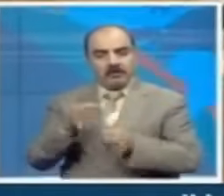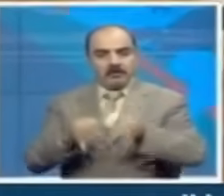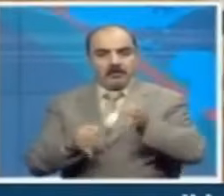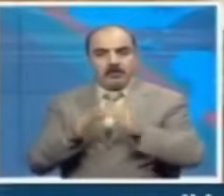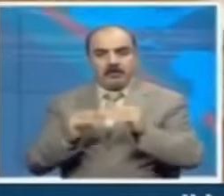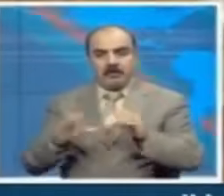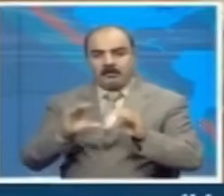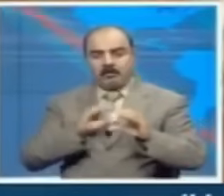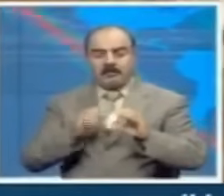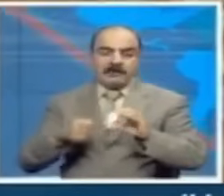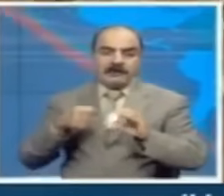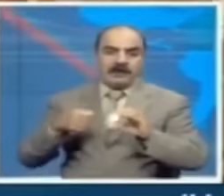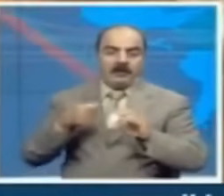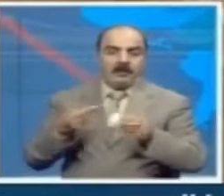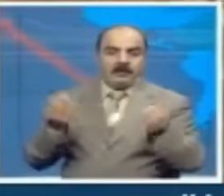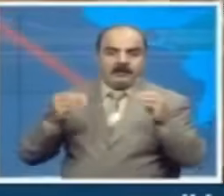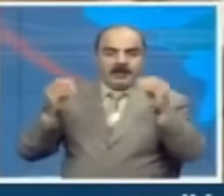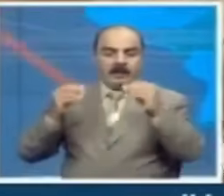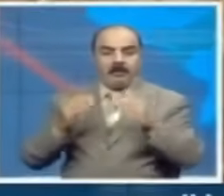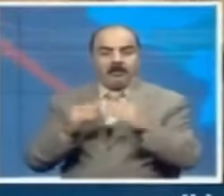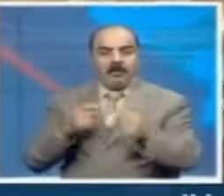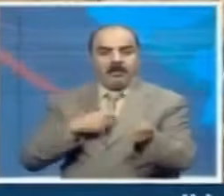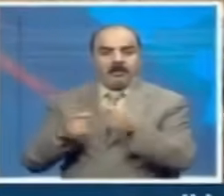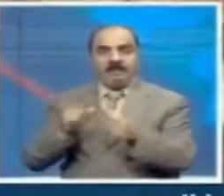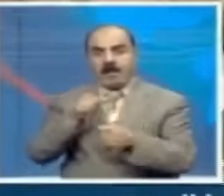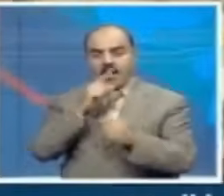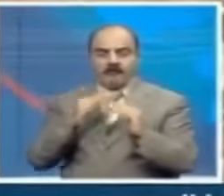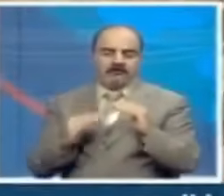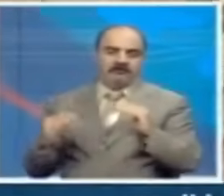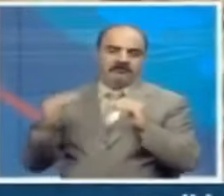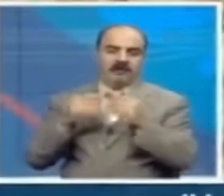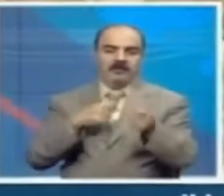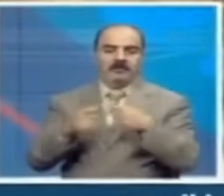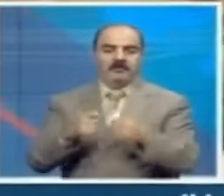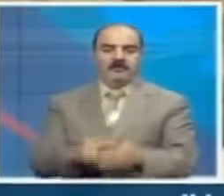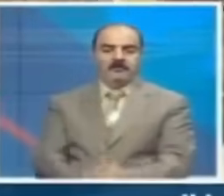المحلي ومعها حصة مصر من السوق العالمية لتجارة الترانزيت.